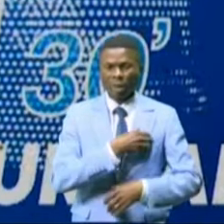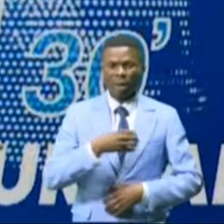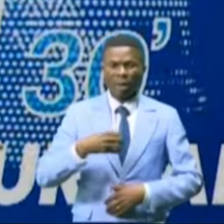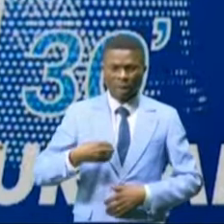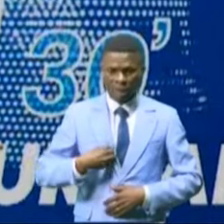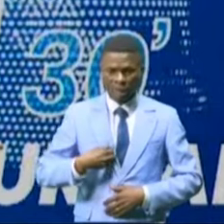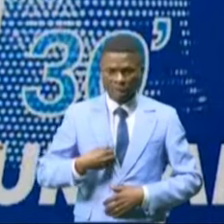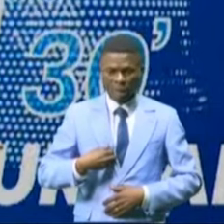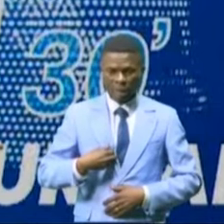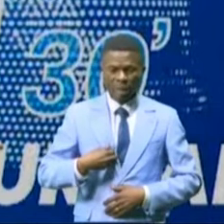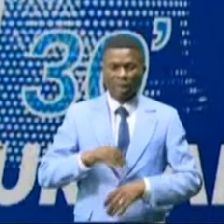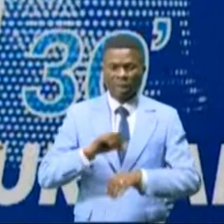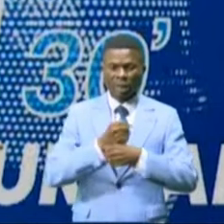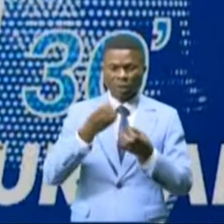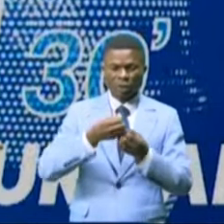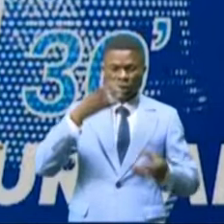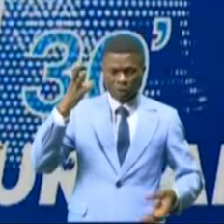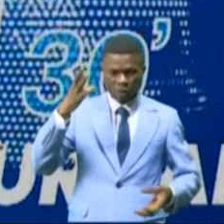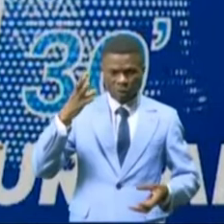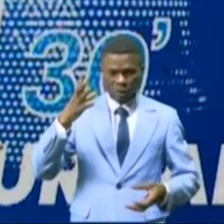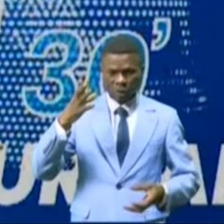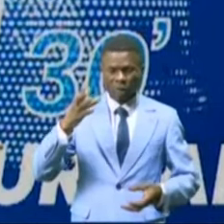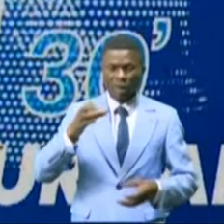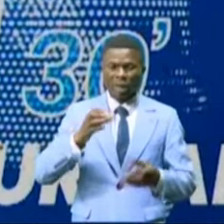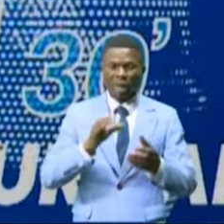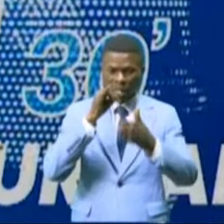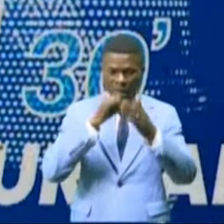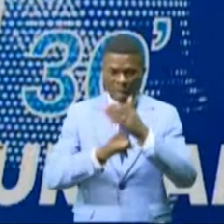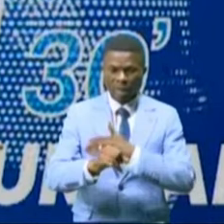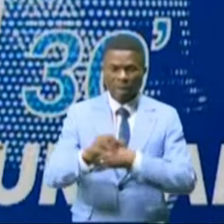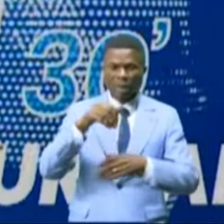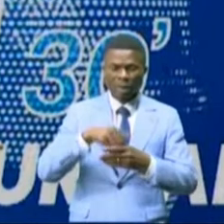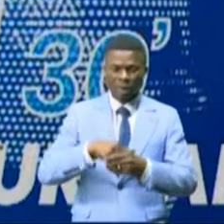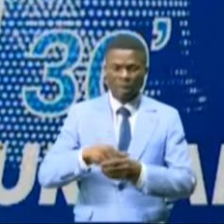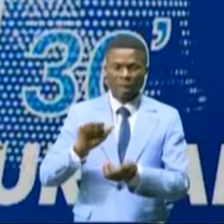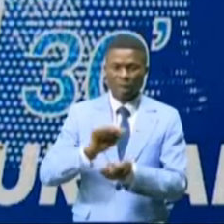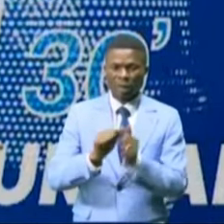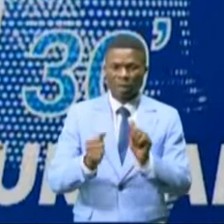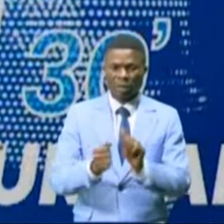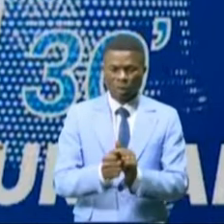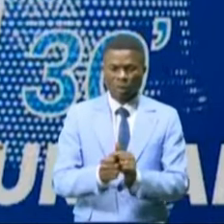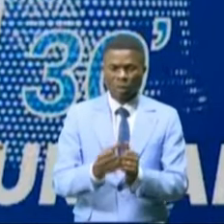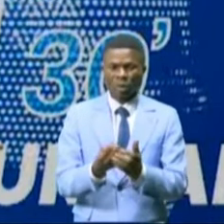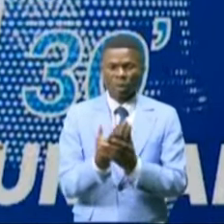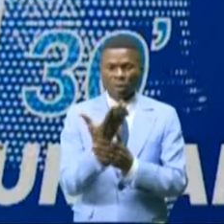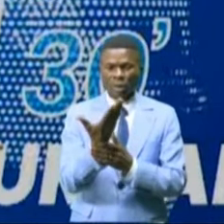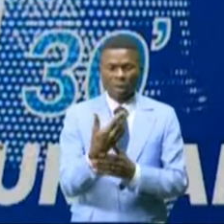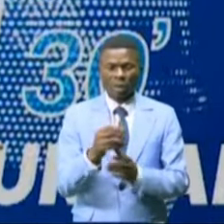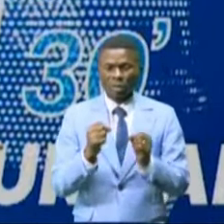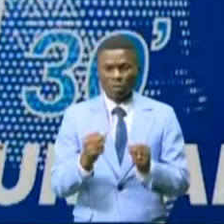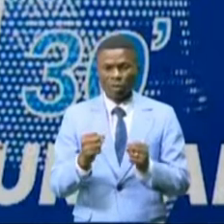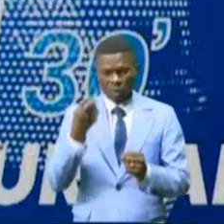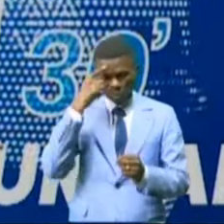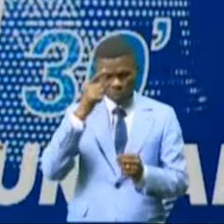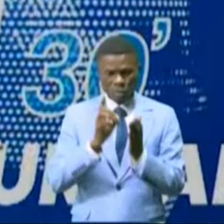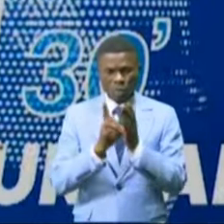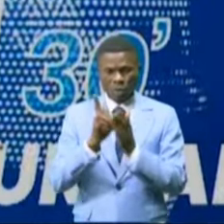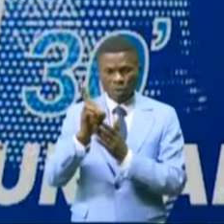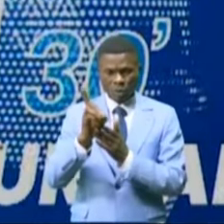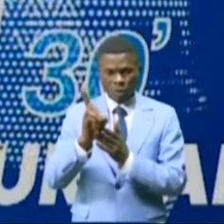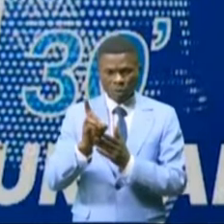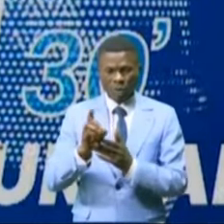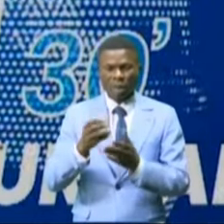femmes de créer des richesses par leur intégration dans le secteur des produits pérennes pour le redressement